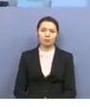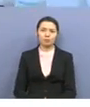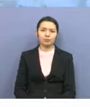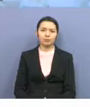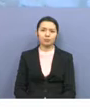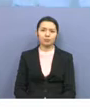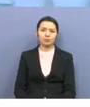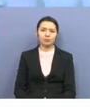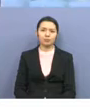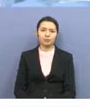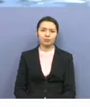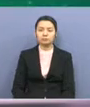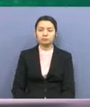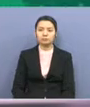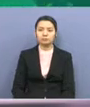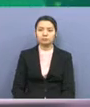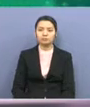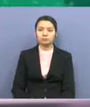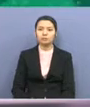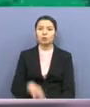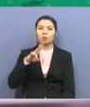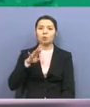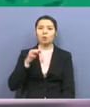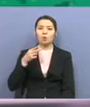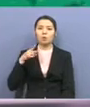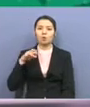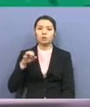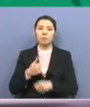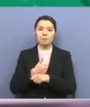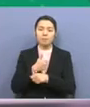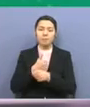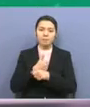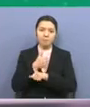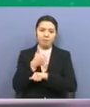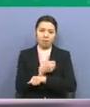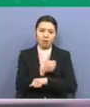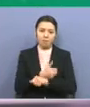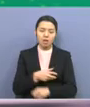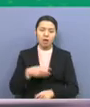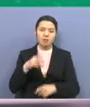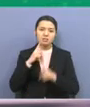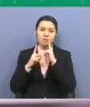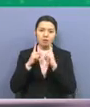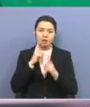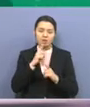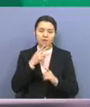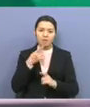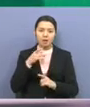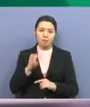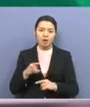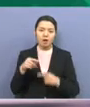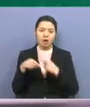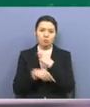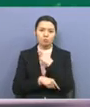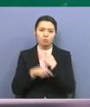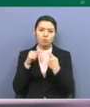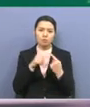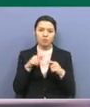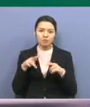Смағұл, Көкшетау. Нұр Отан партиясының орталық аппараты бейнеконференция байланысты форматында жемқорлыққа